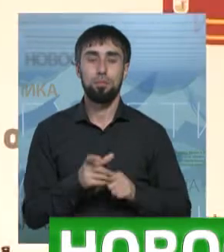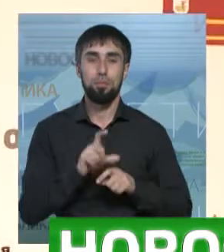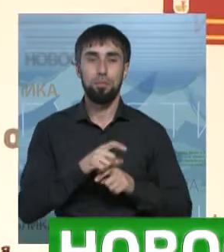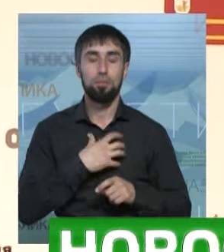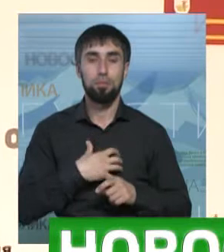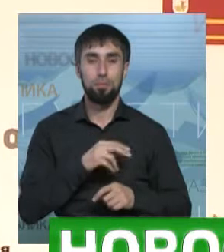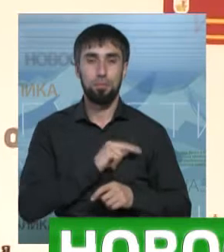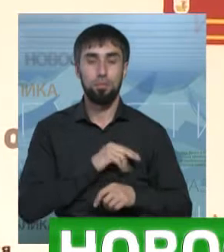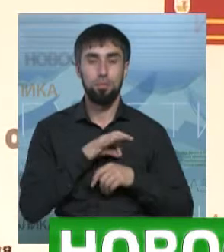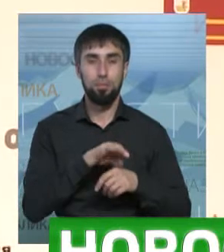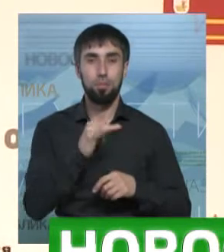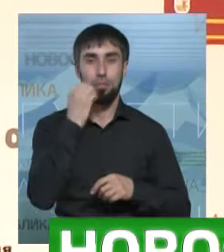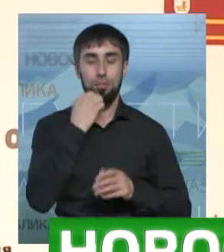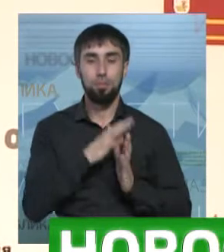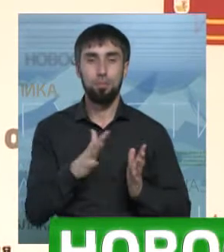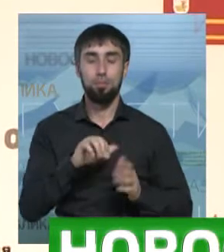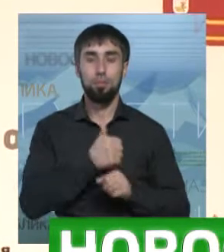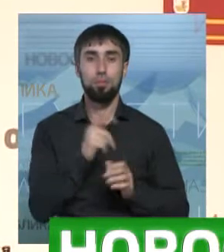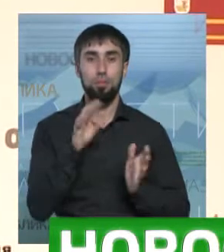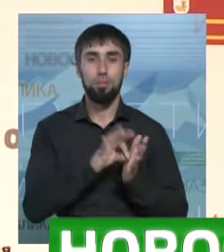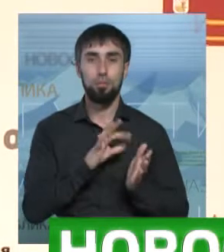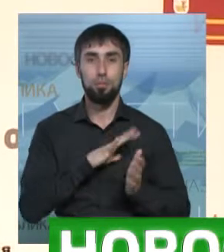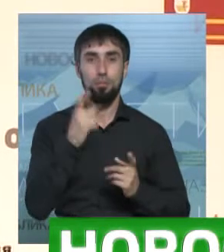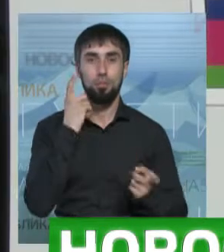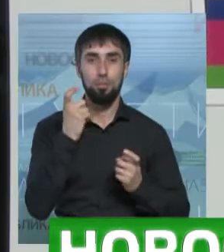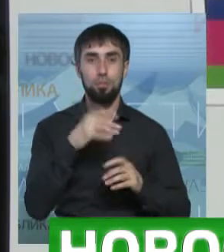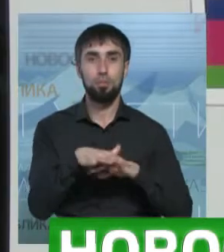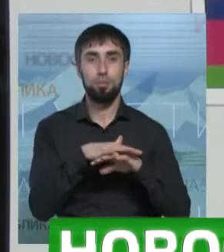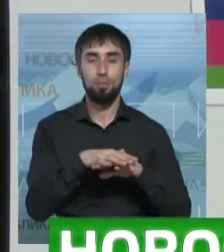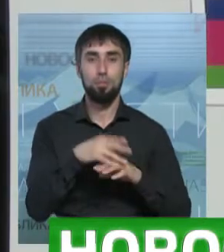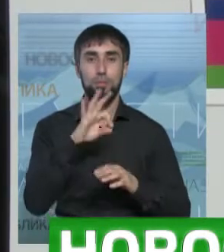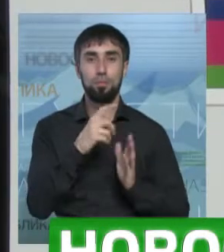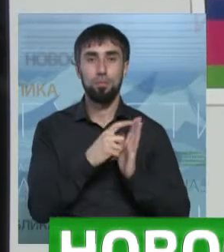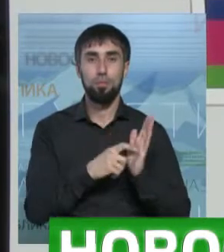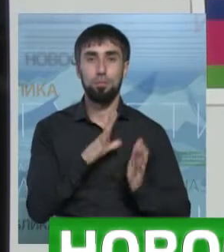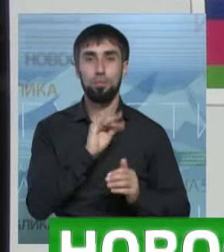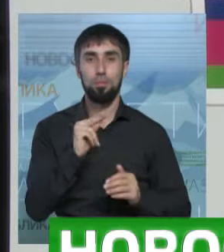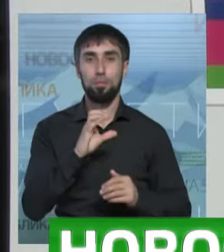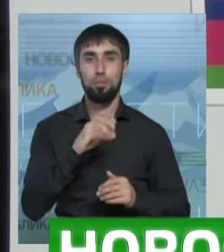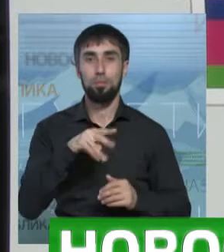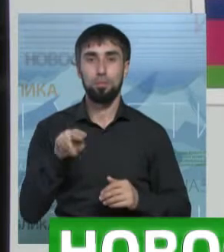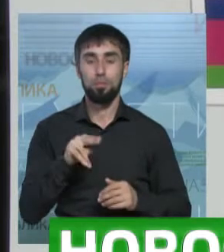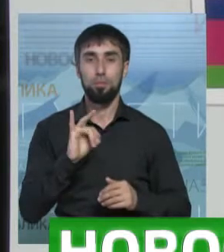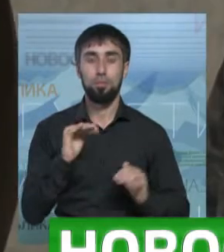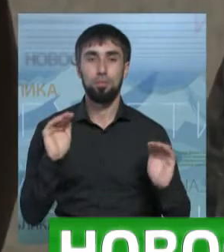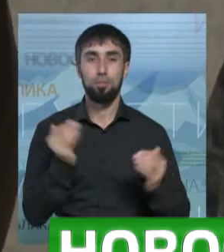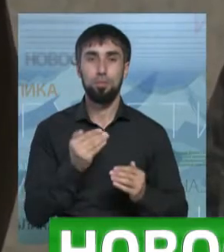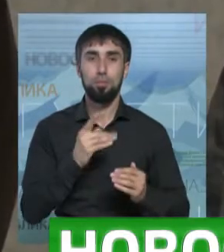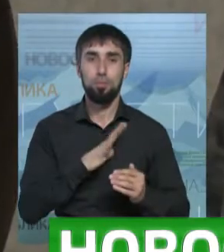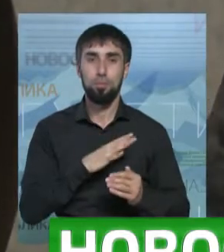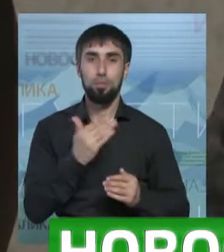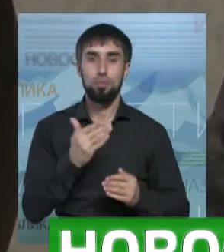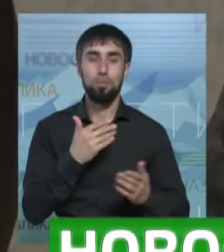моментом. Главная цель всероссийской акции – это информирование населения по теме ВИЧ-СПИД, а также снижение